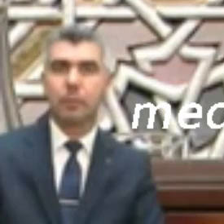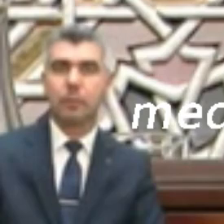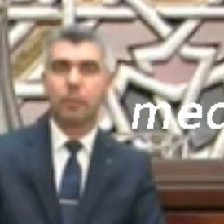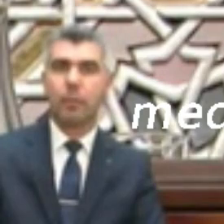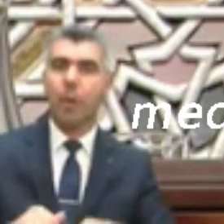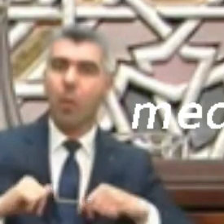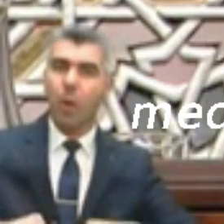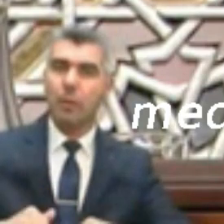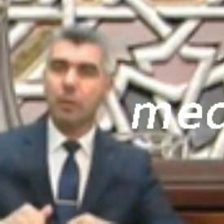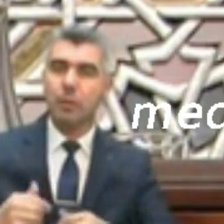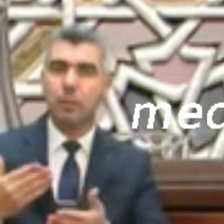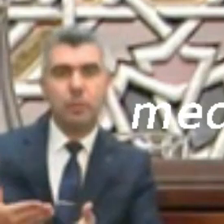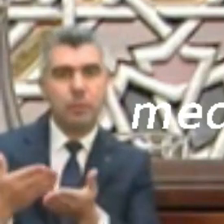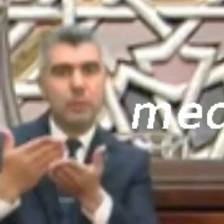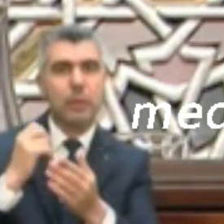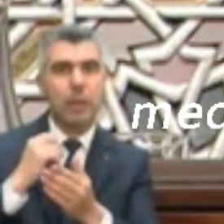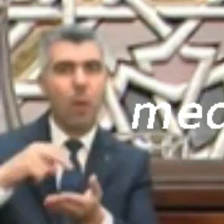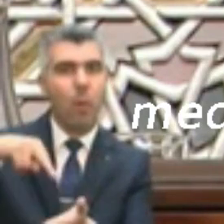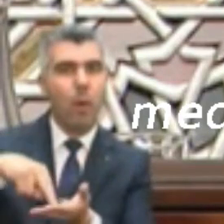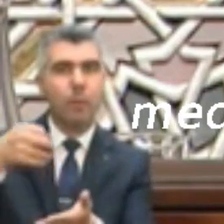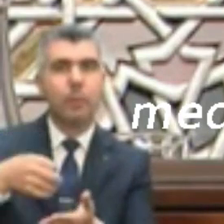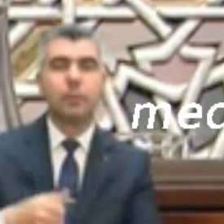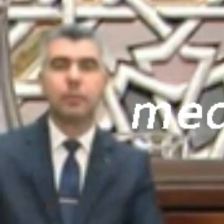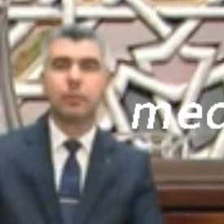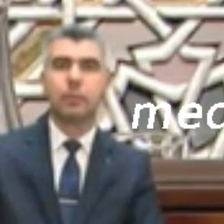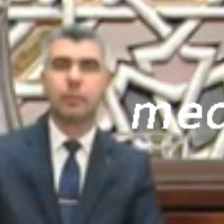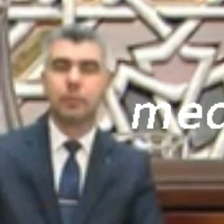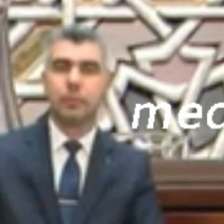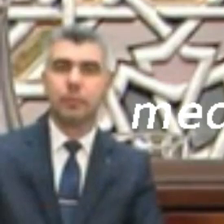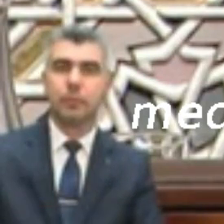تفضلي السيدة الوزيرة دابا إلا بغيتي، تفضلوا.